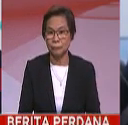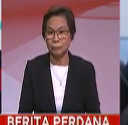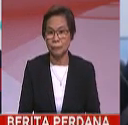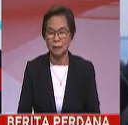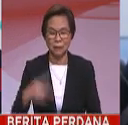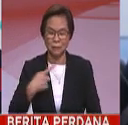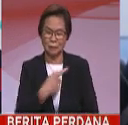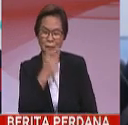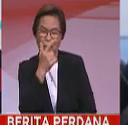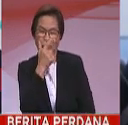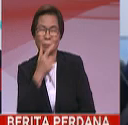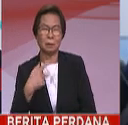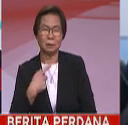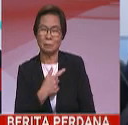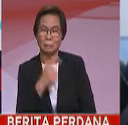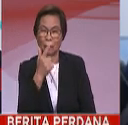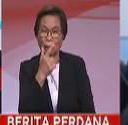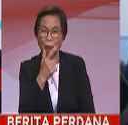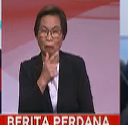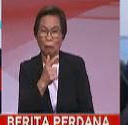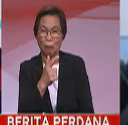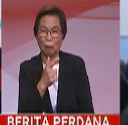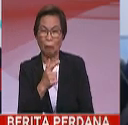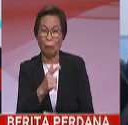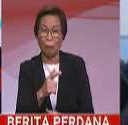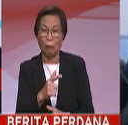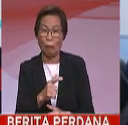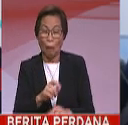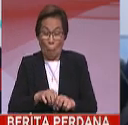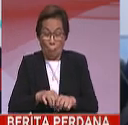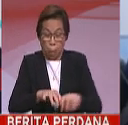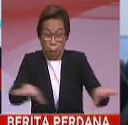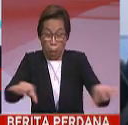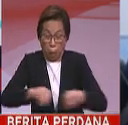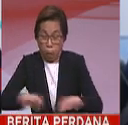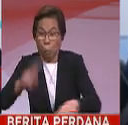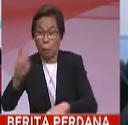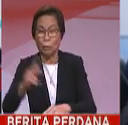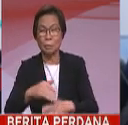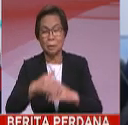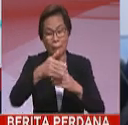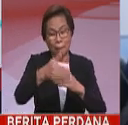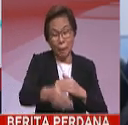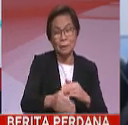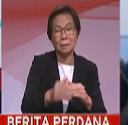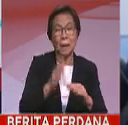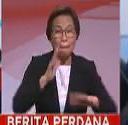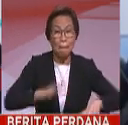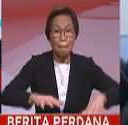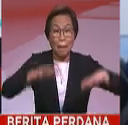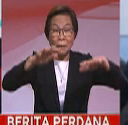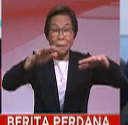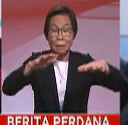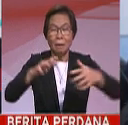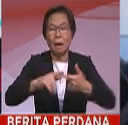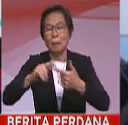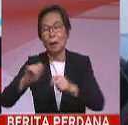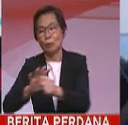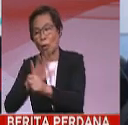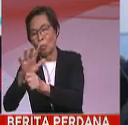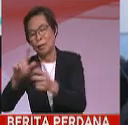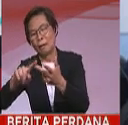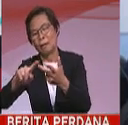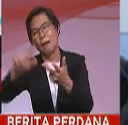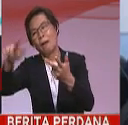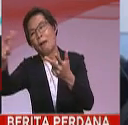kita tidak mahu menghadapi pandemik kedua selepas saja banjir, ada kemudian COVID, kemudian